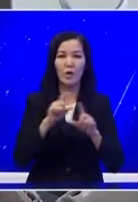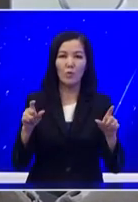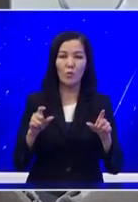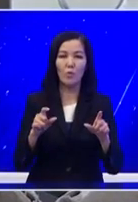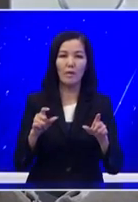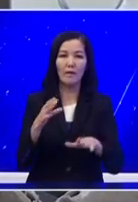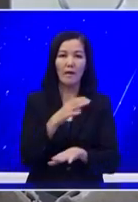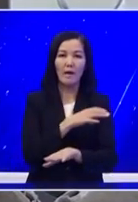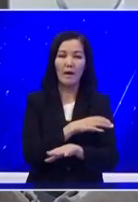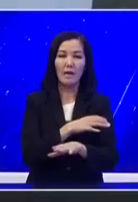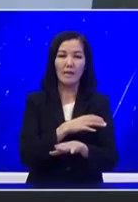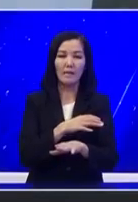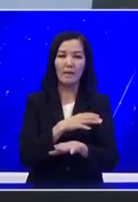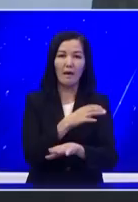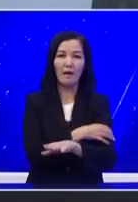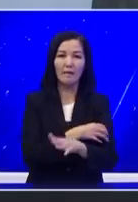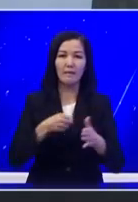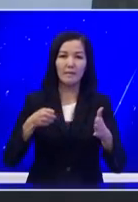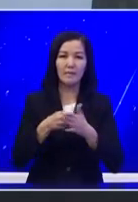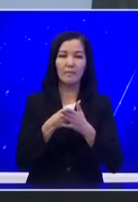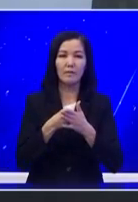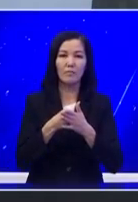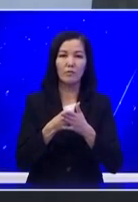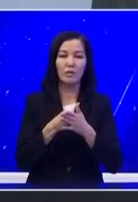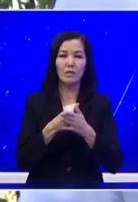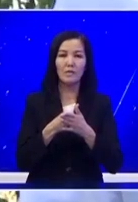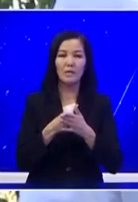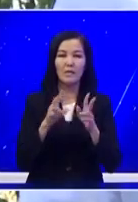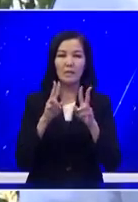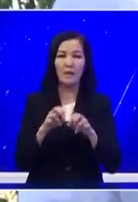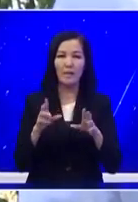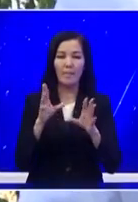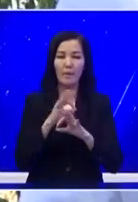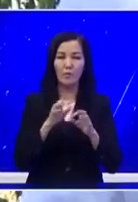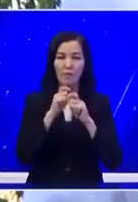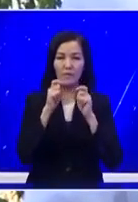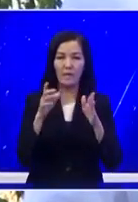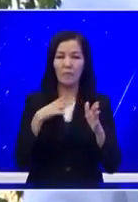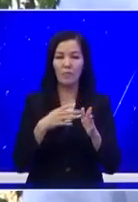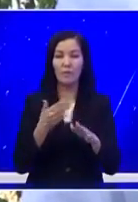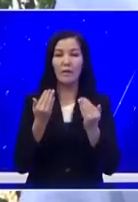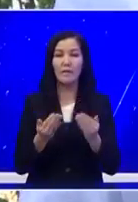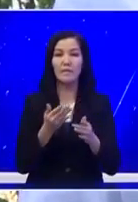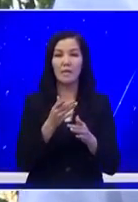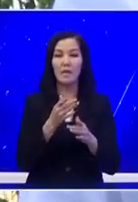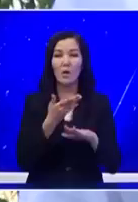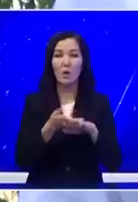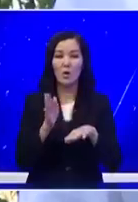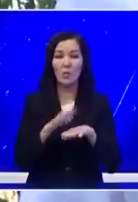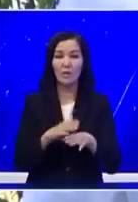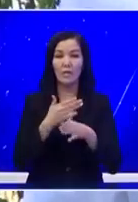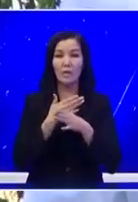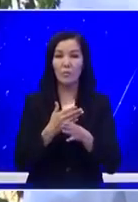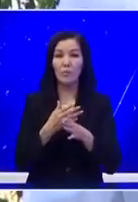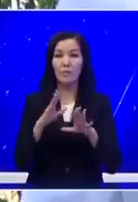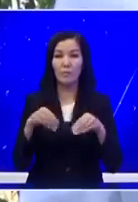ауруханаға қан қысымын өлшейтін тонометр сыйлаған болатын. Басымызға қиындық түсіп жатқан кезде көмек көрсетуіміз